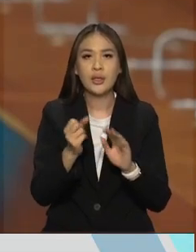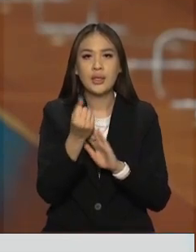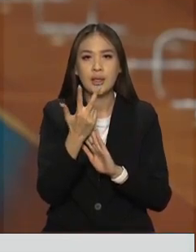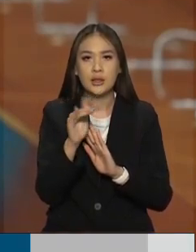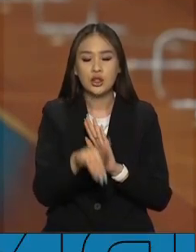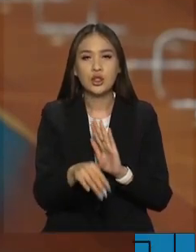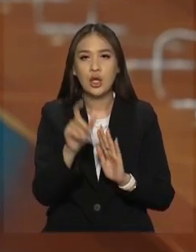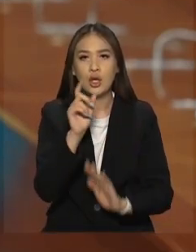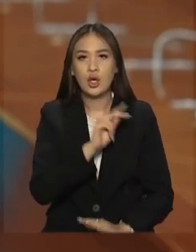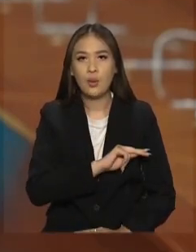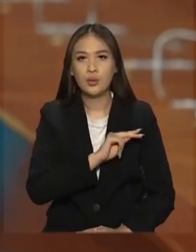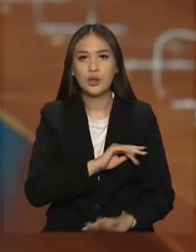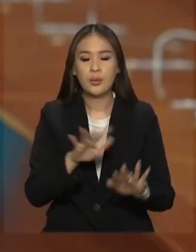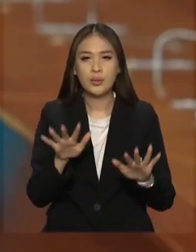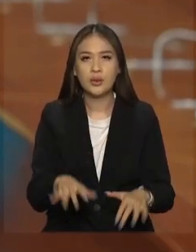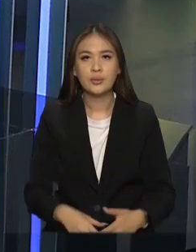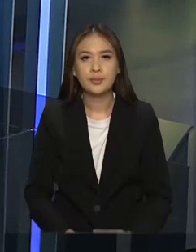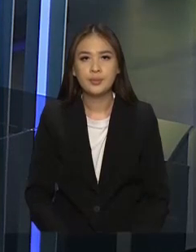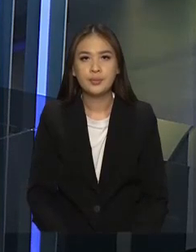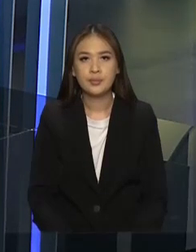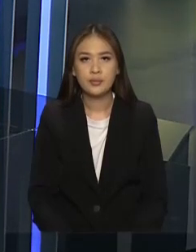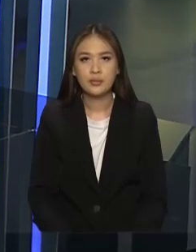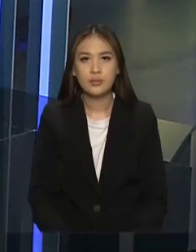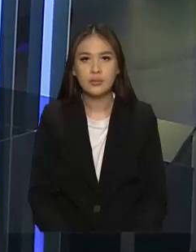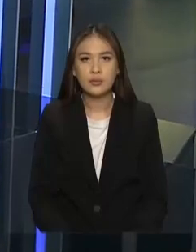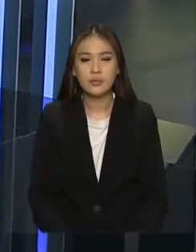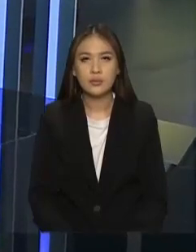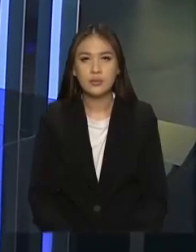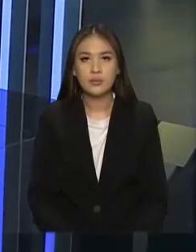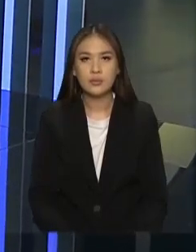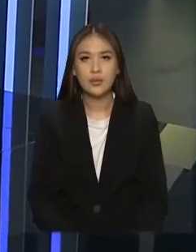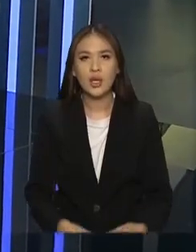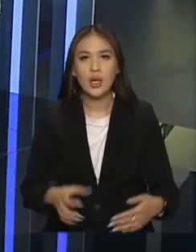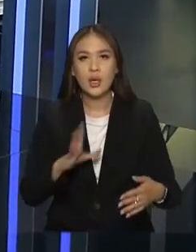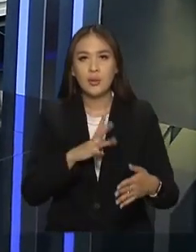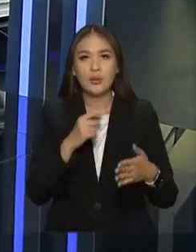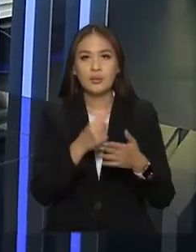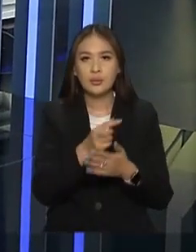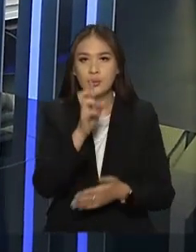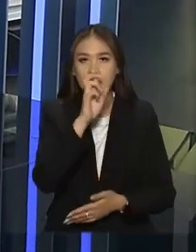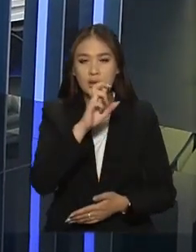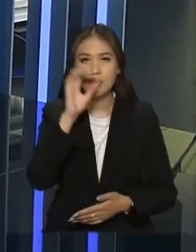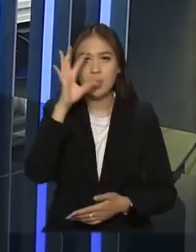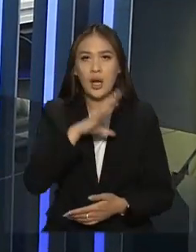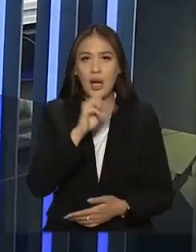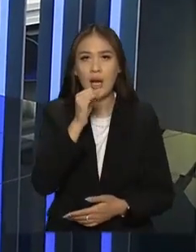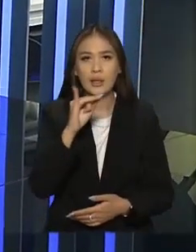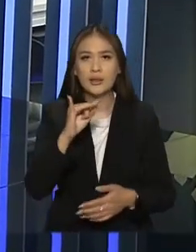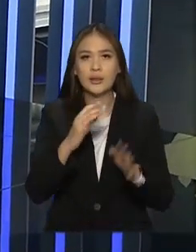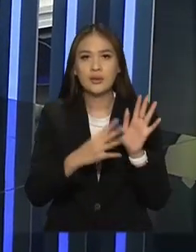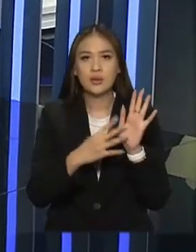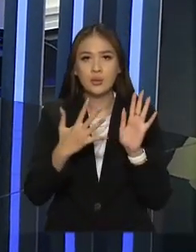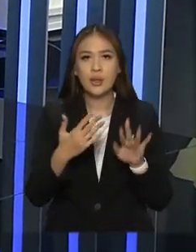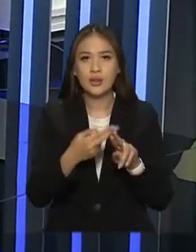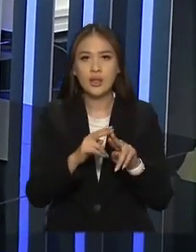тысяч работников данной сферы перебои с поставками бензина марки 95